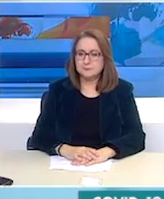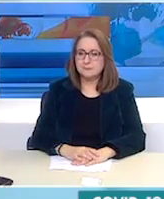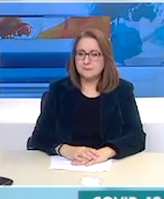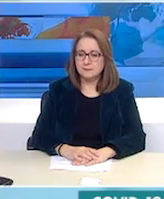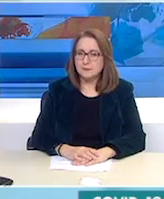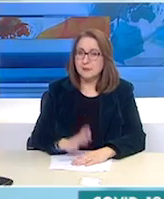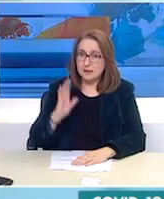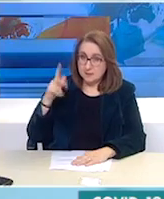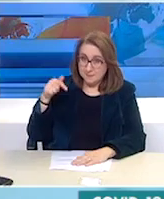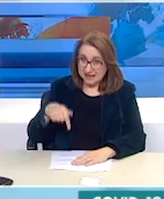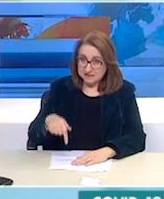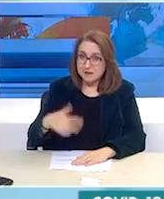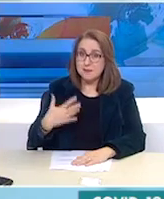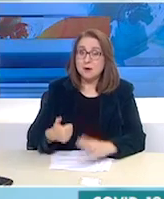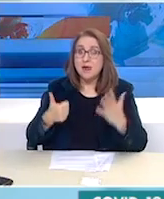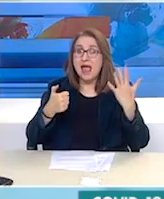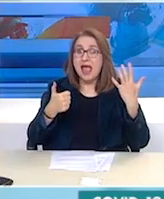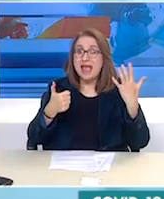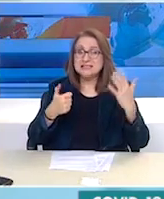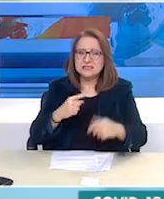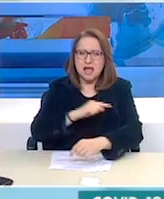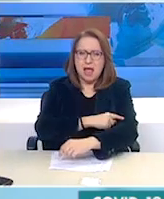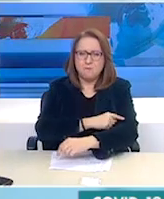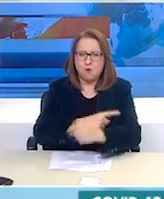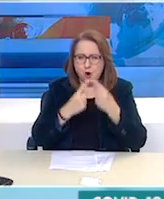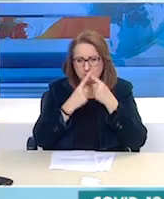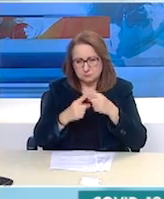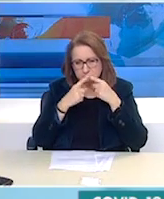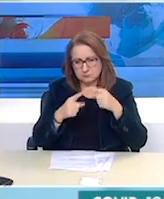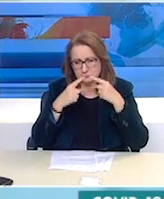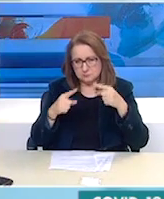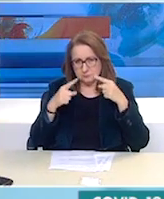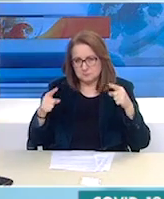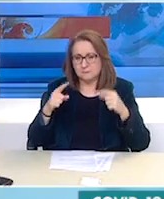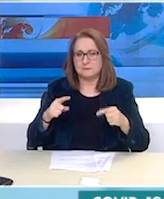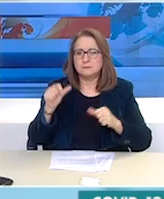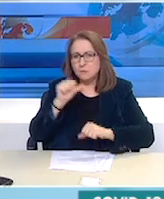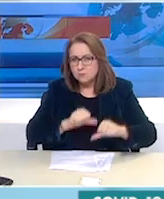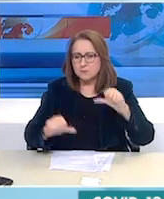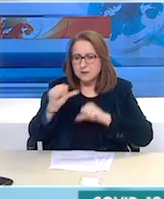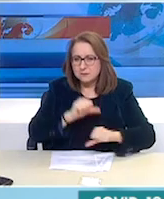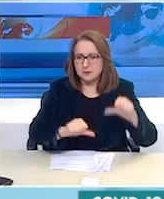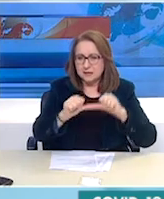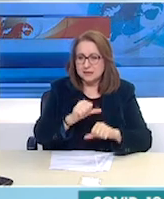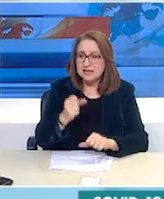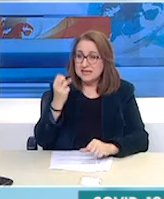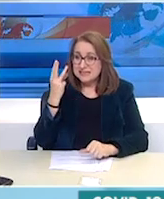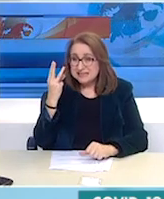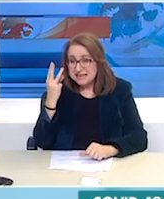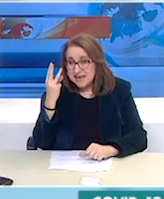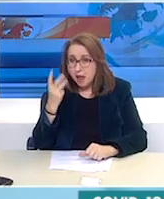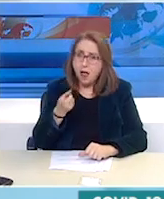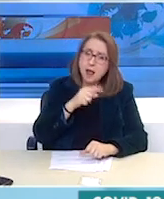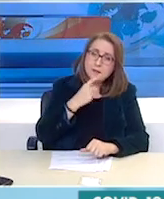60 διαφορετικά εμβόλια που δοκιμάζονται σε αυτό που ονομάζουμε προκλινική φάση και τουλάχιστον 3, κατά άλλους 5,